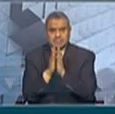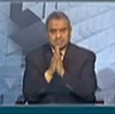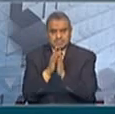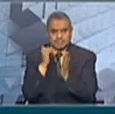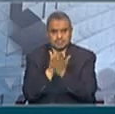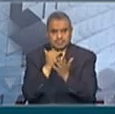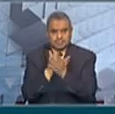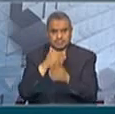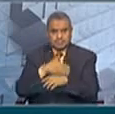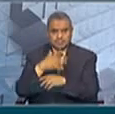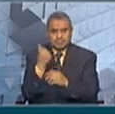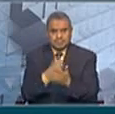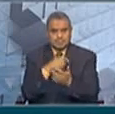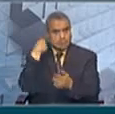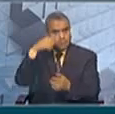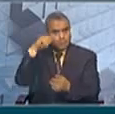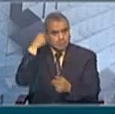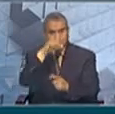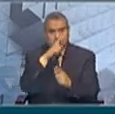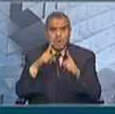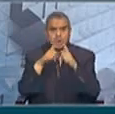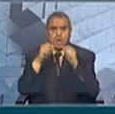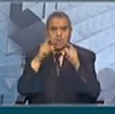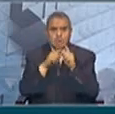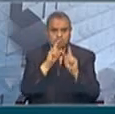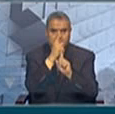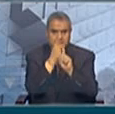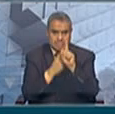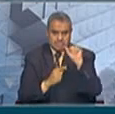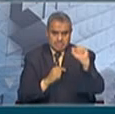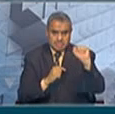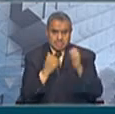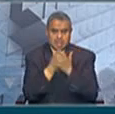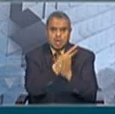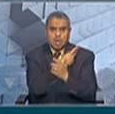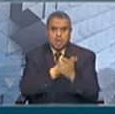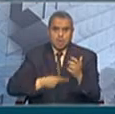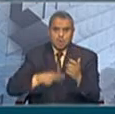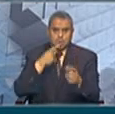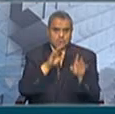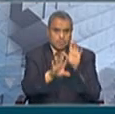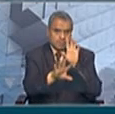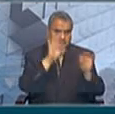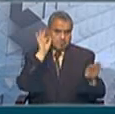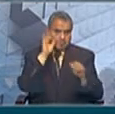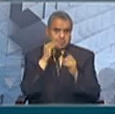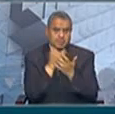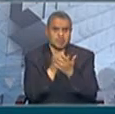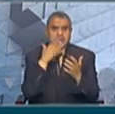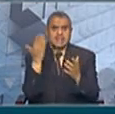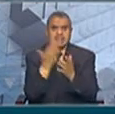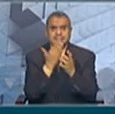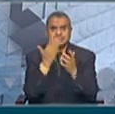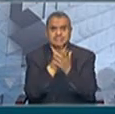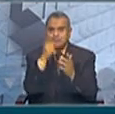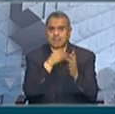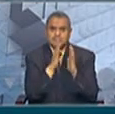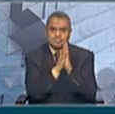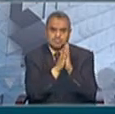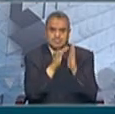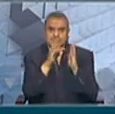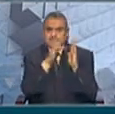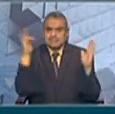يكن ربما متوقعا لرئيس الوزراء اللبناني المكلف مصطفى أديب بتشكيل الحكومة، يعني الأسباب الرئيسية